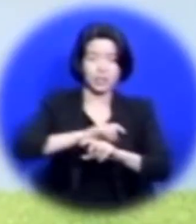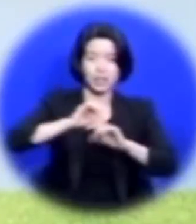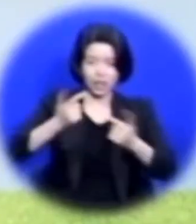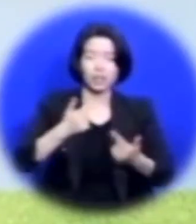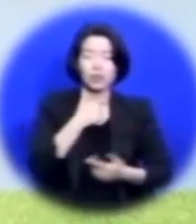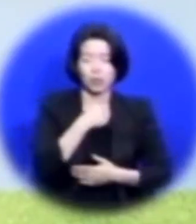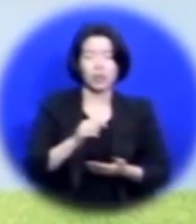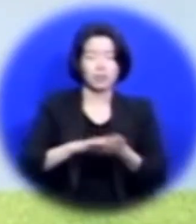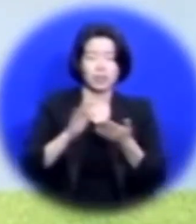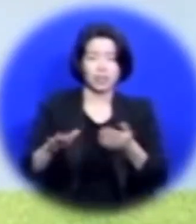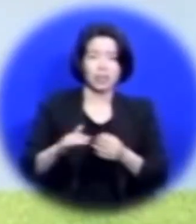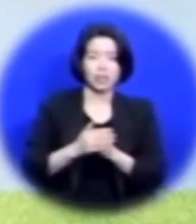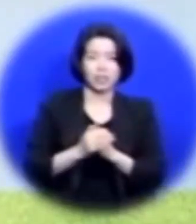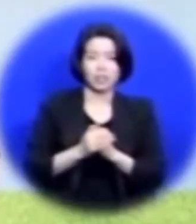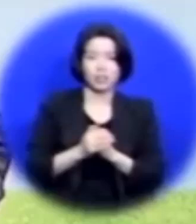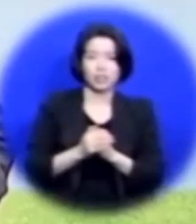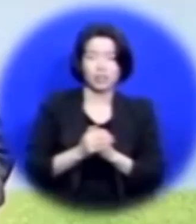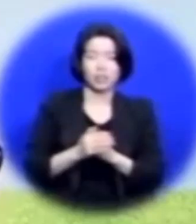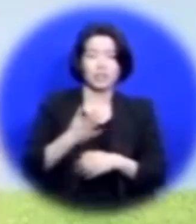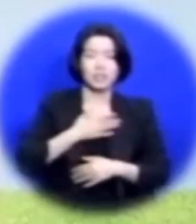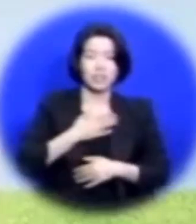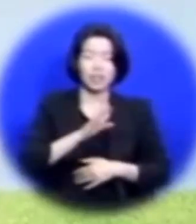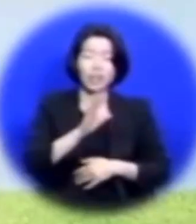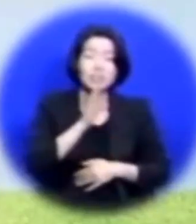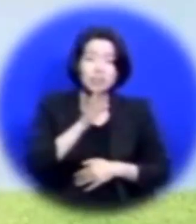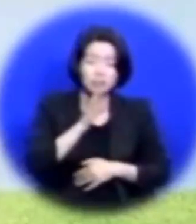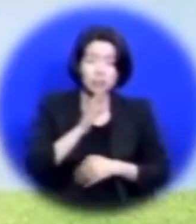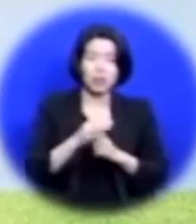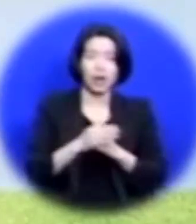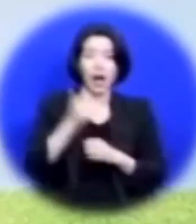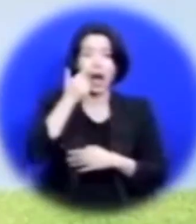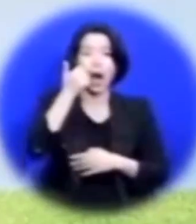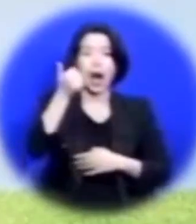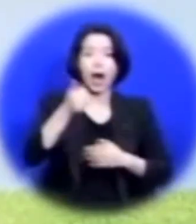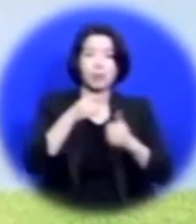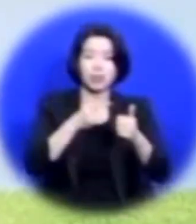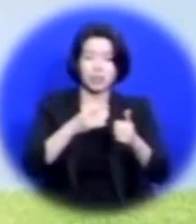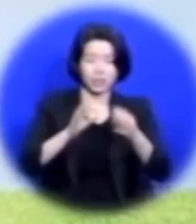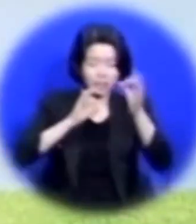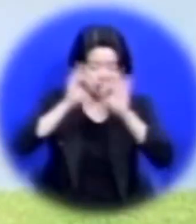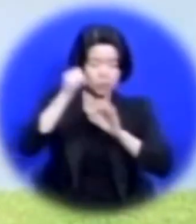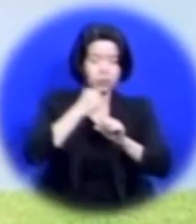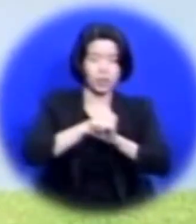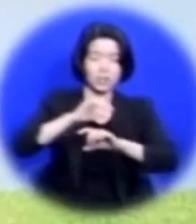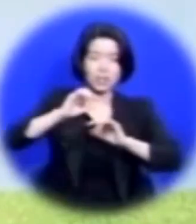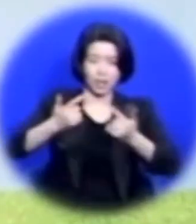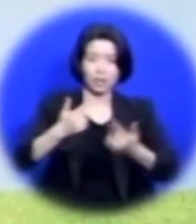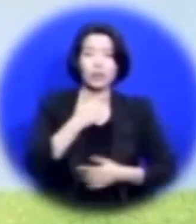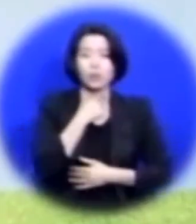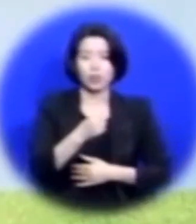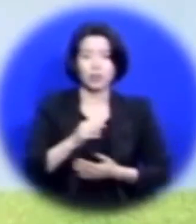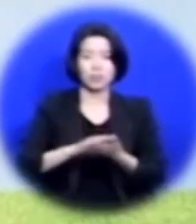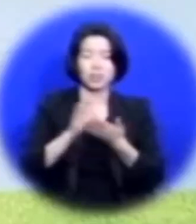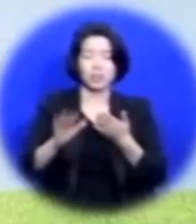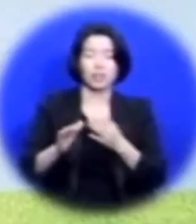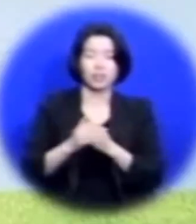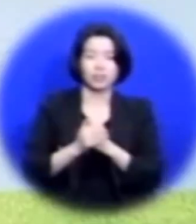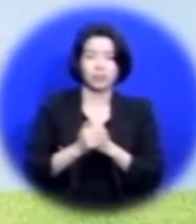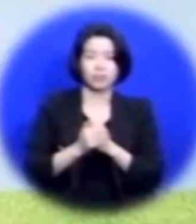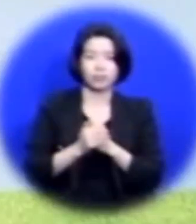거예요 제가 정말 아버지에게 실수하지 않기를 제가 원하는 겁니다